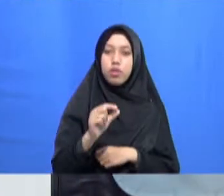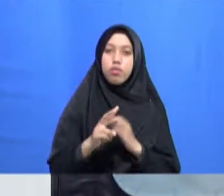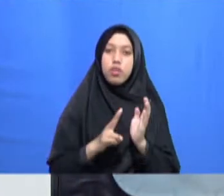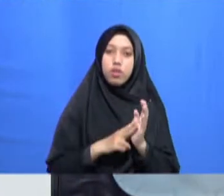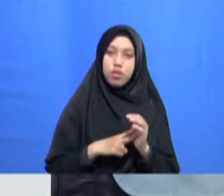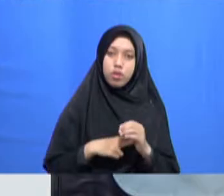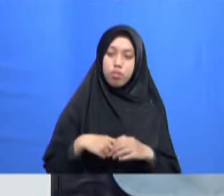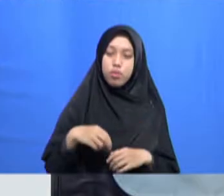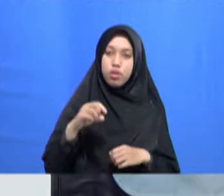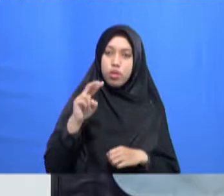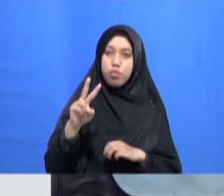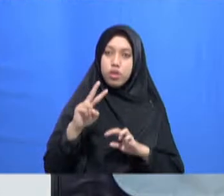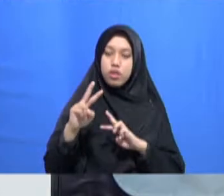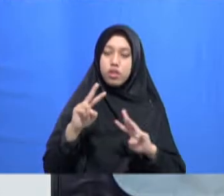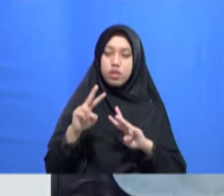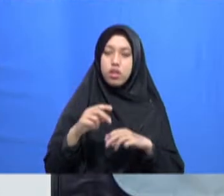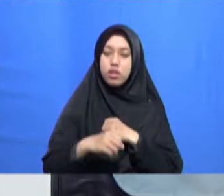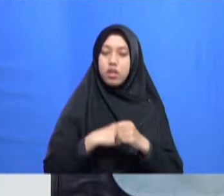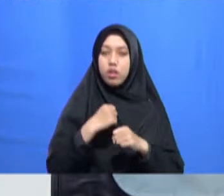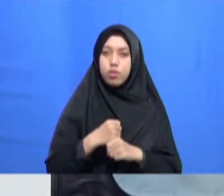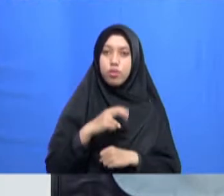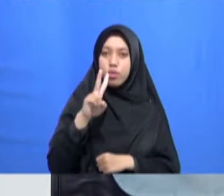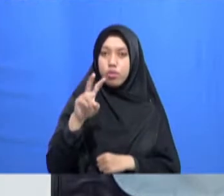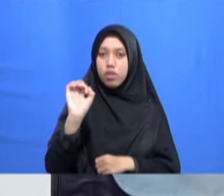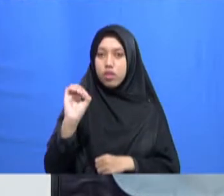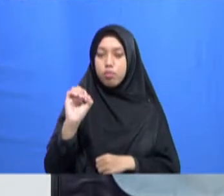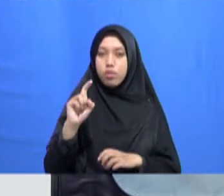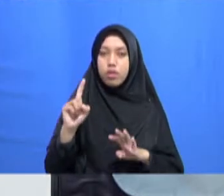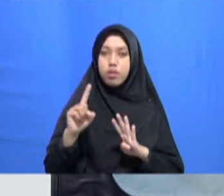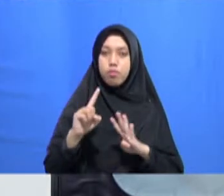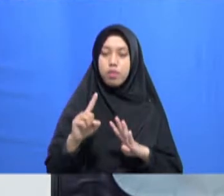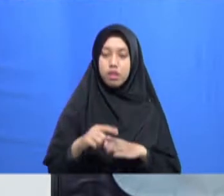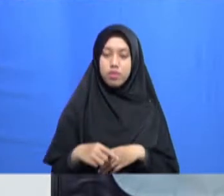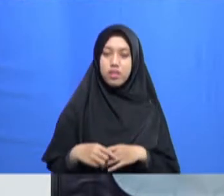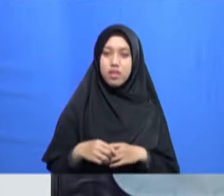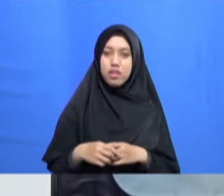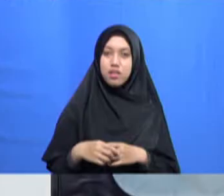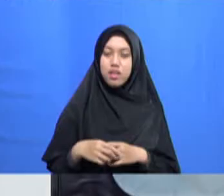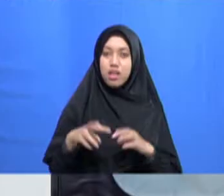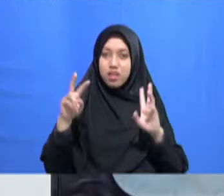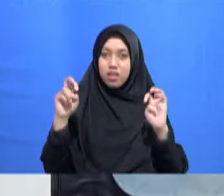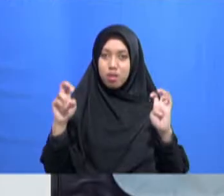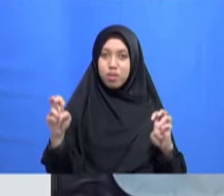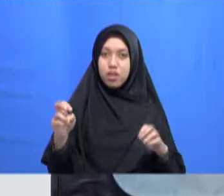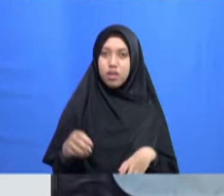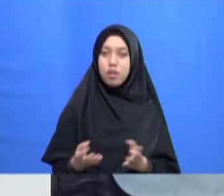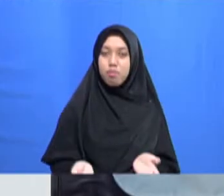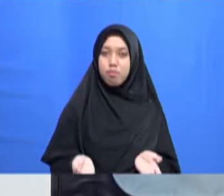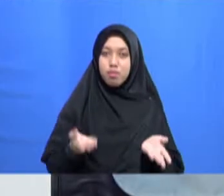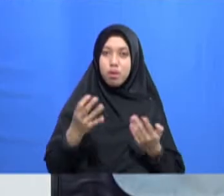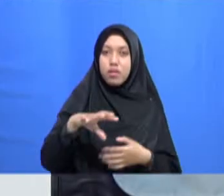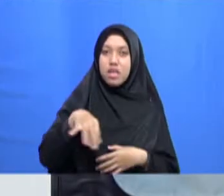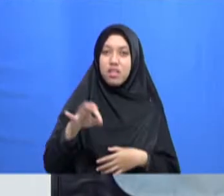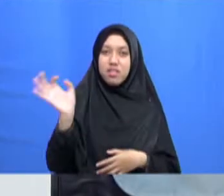tentang pemerintahan daerah. Maka maaf, tema penyelesaian pembangunan daerah ini sebenarnya tidak akan ada di